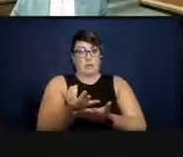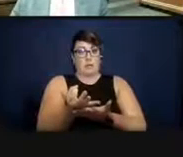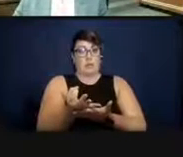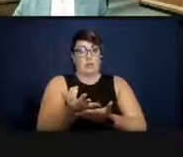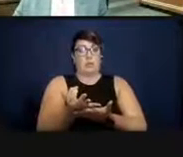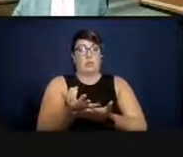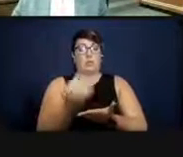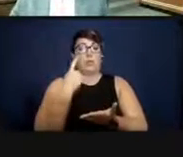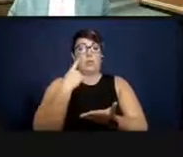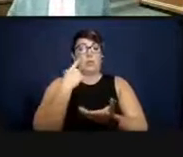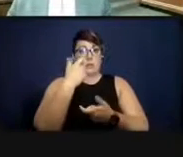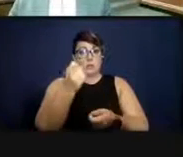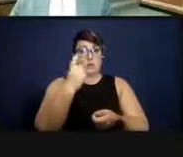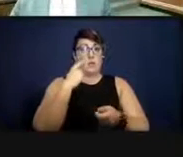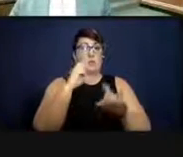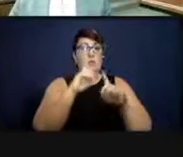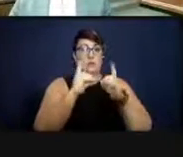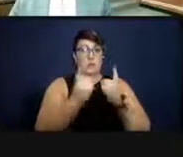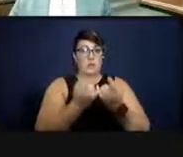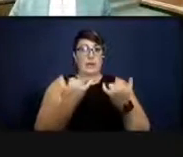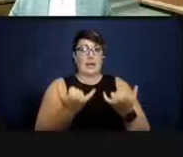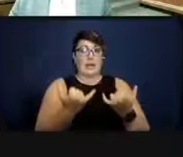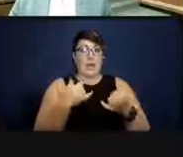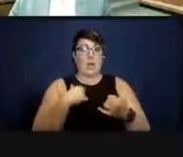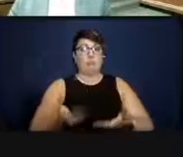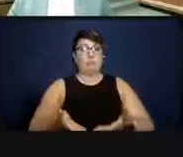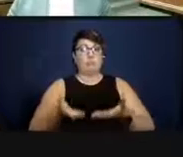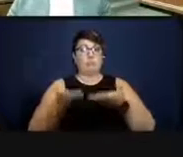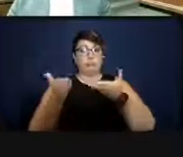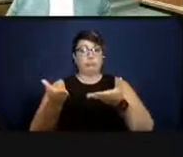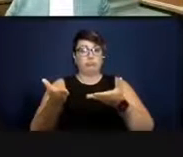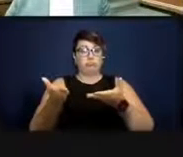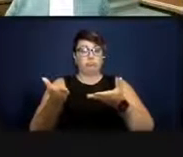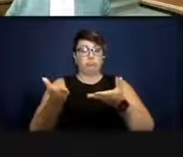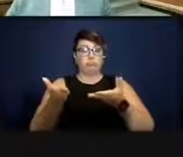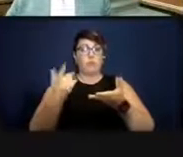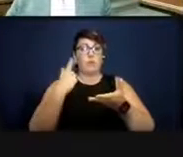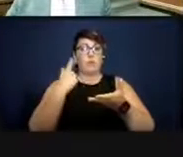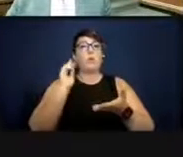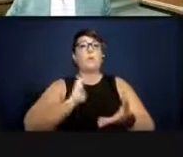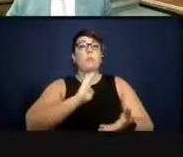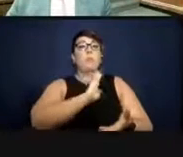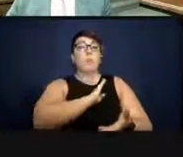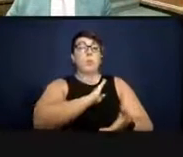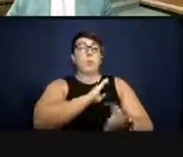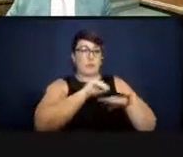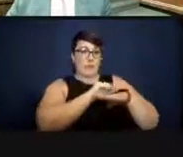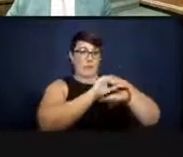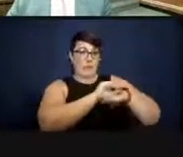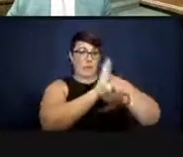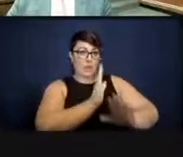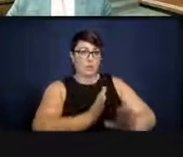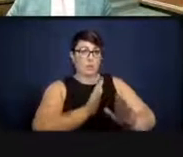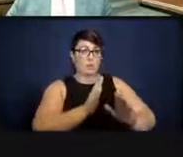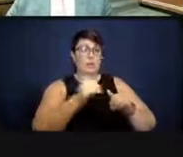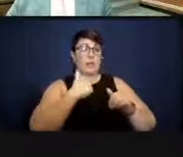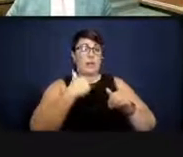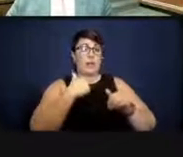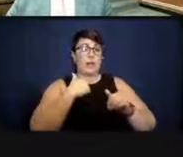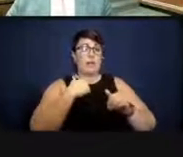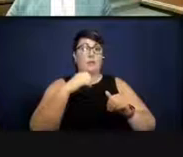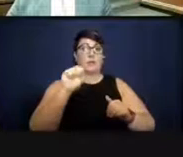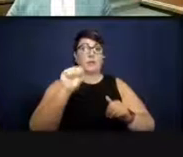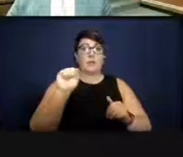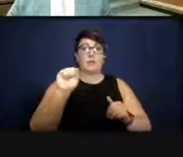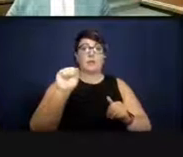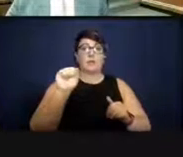على الاهتمام وعلى المصالح المالية والقانونية للمقاطعة. أود أن أطلب من هذا المجلس